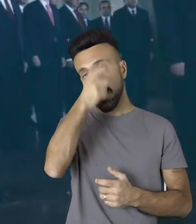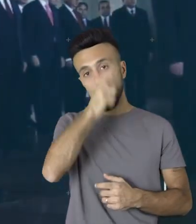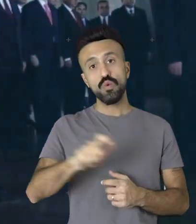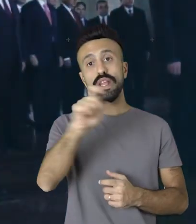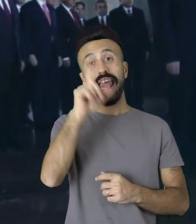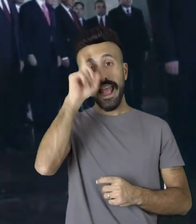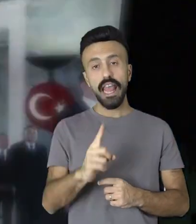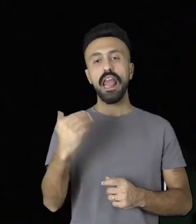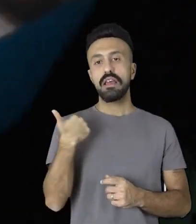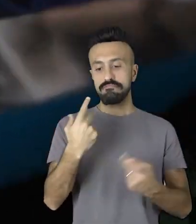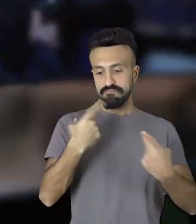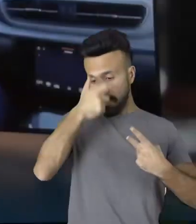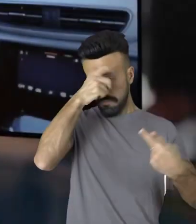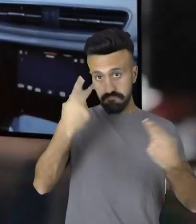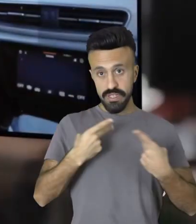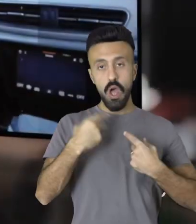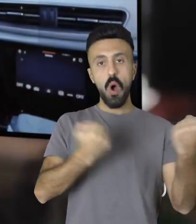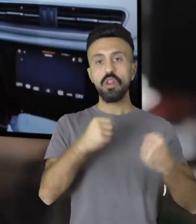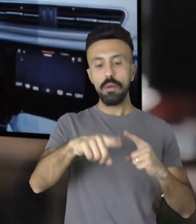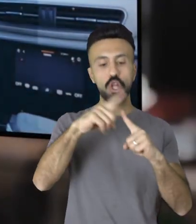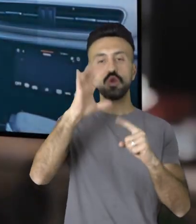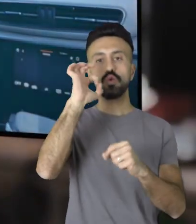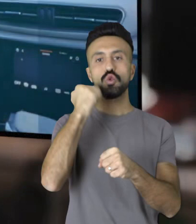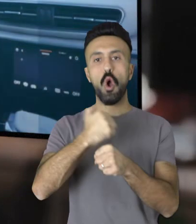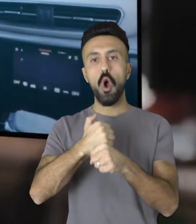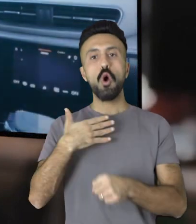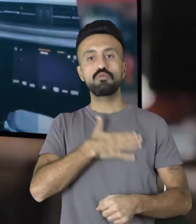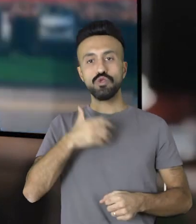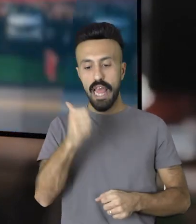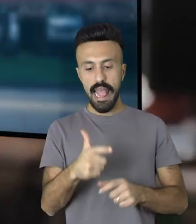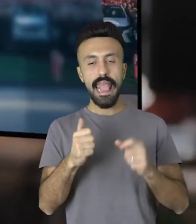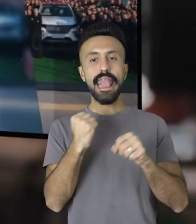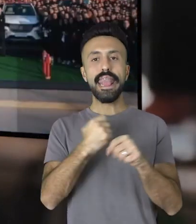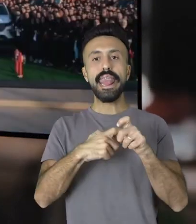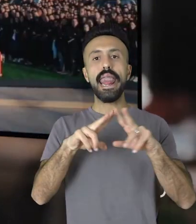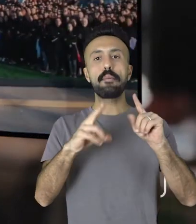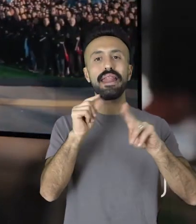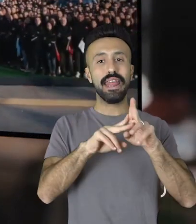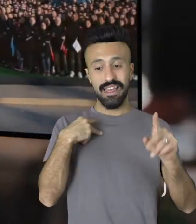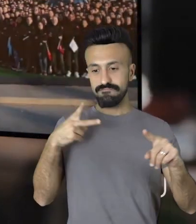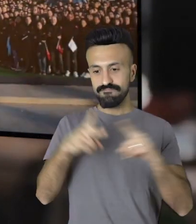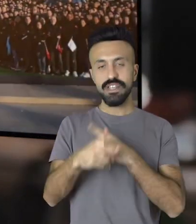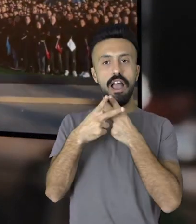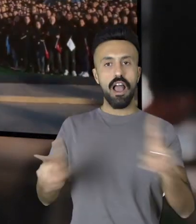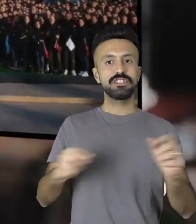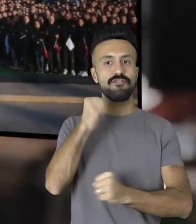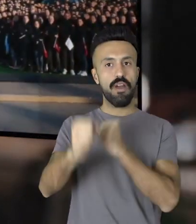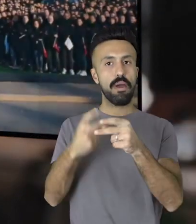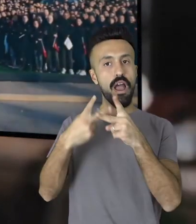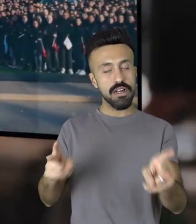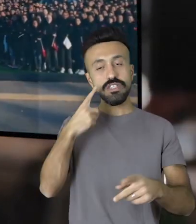şeklinde konuştu. Türkiye'nin ilk yerli otomobili olma özelliğini taşıyan TOGG'un Bursa'nın Gemlik ilçesinde bulunan kampüsünün açılış